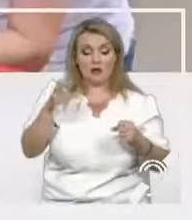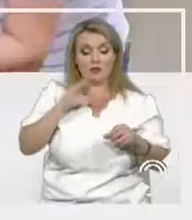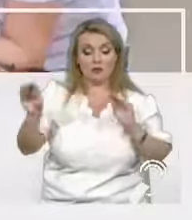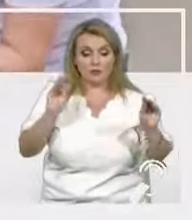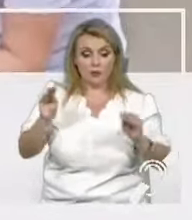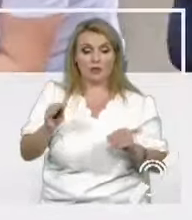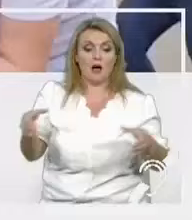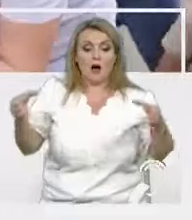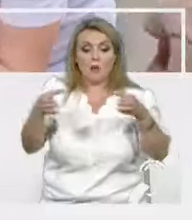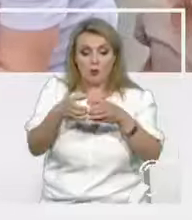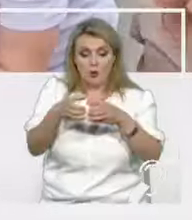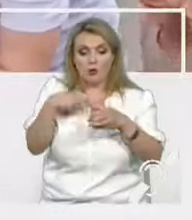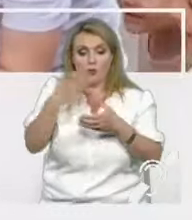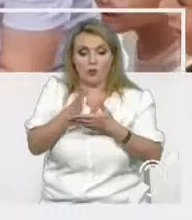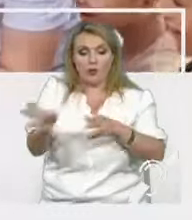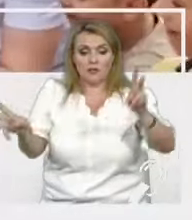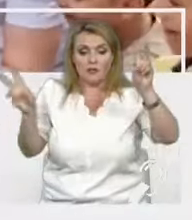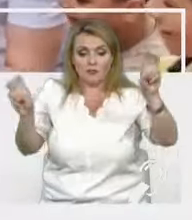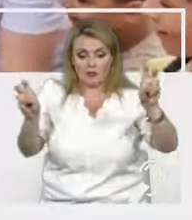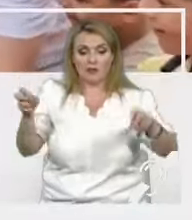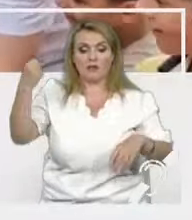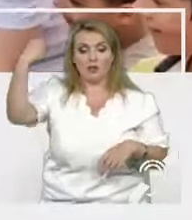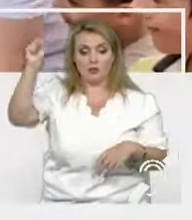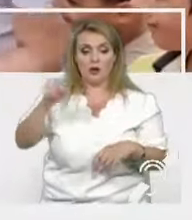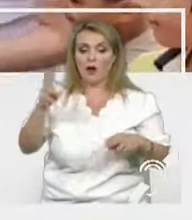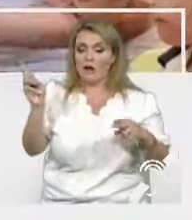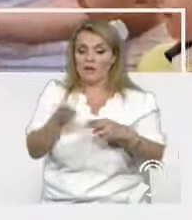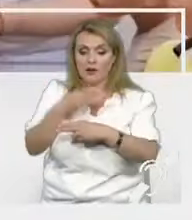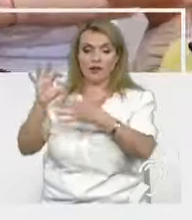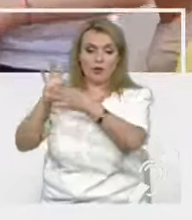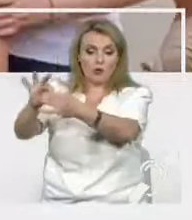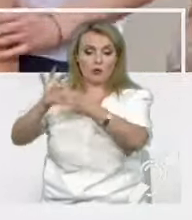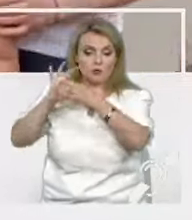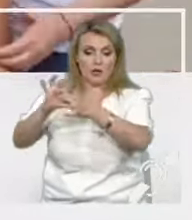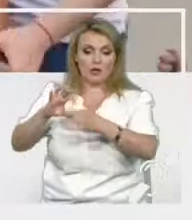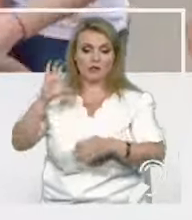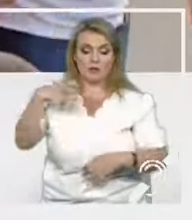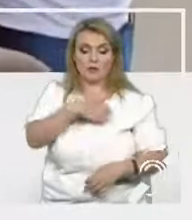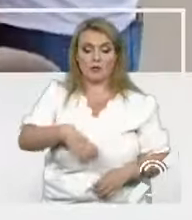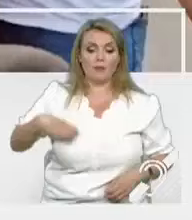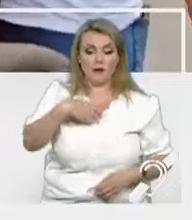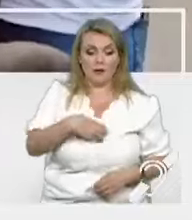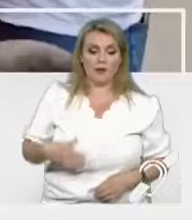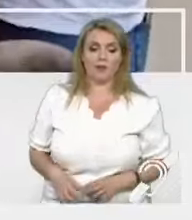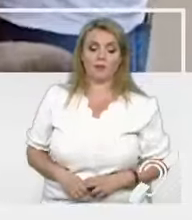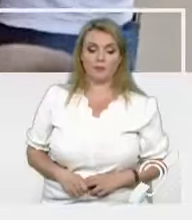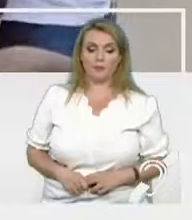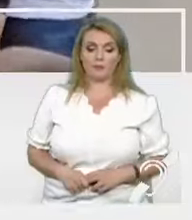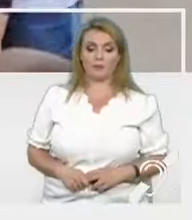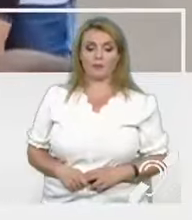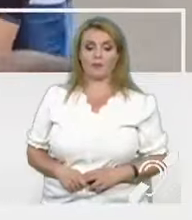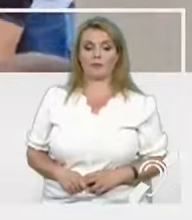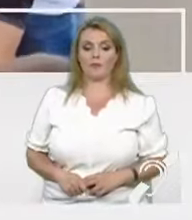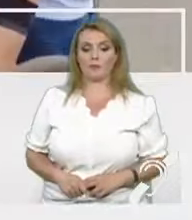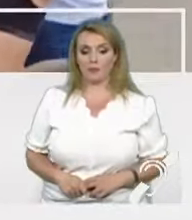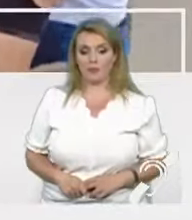reprezentanții blocului politic Victorie, fără coordonarea municipalității. Acest gard din curtea blocului locuit nu a fost,